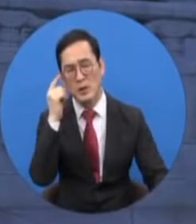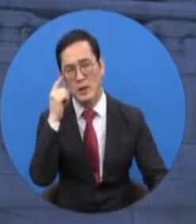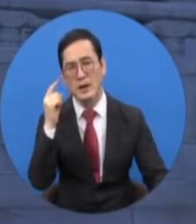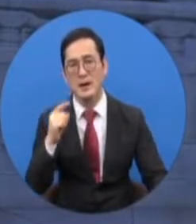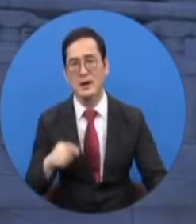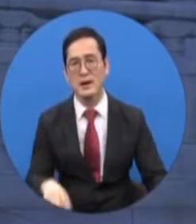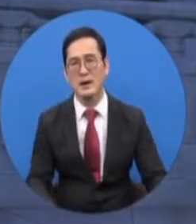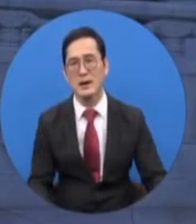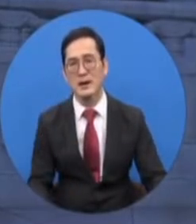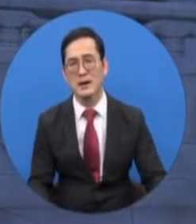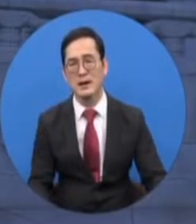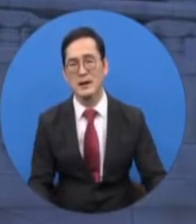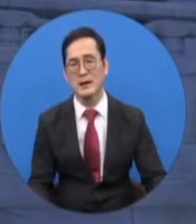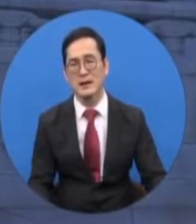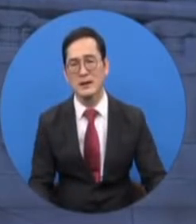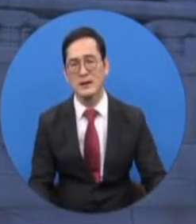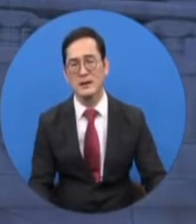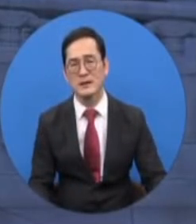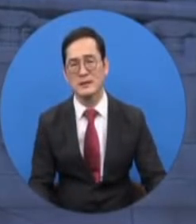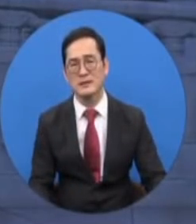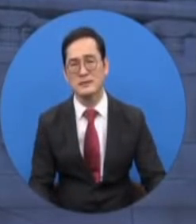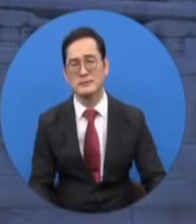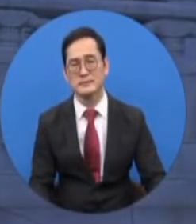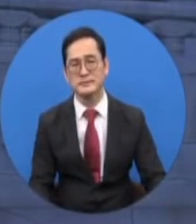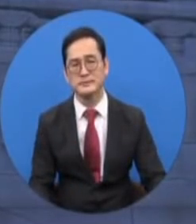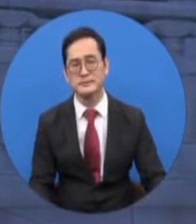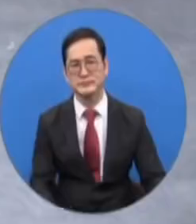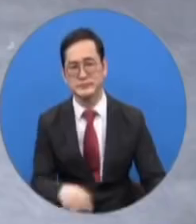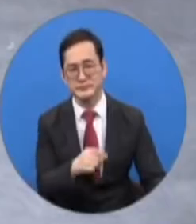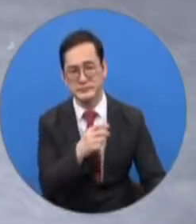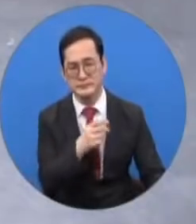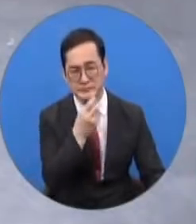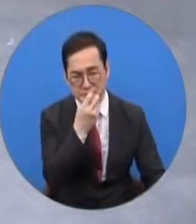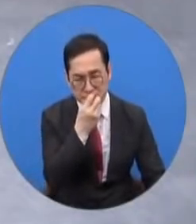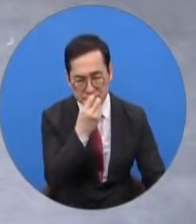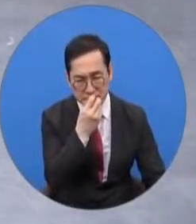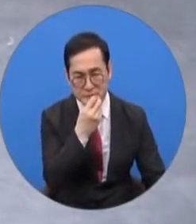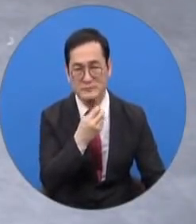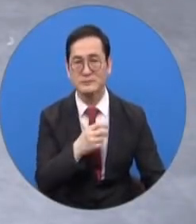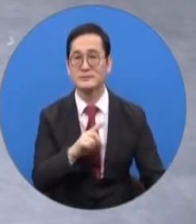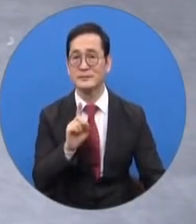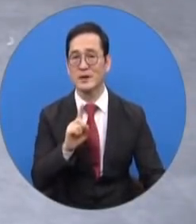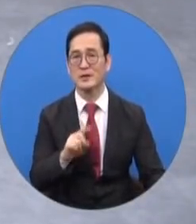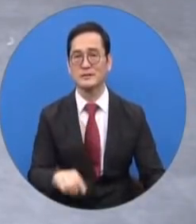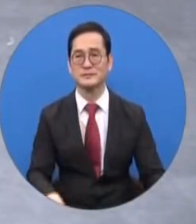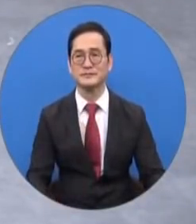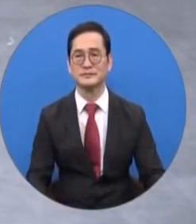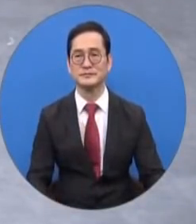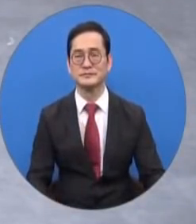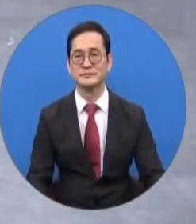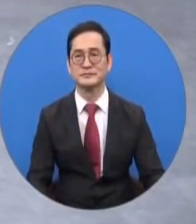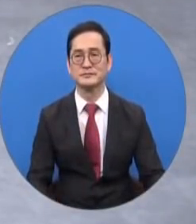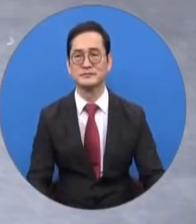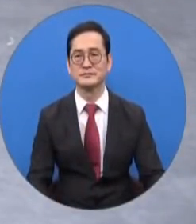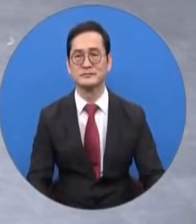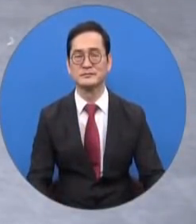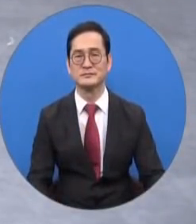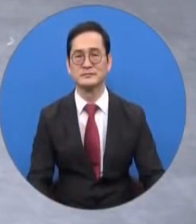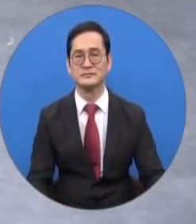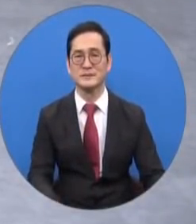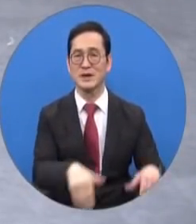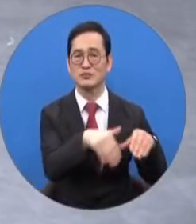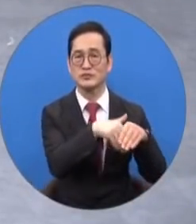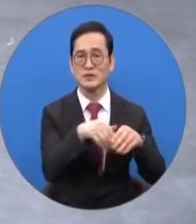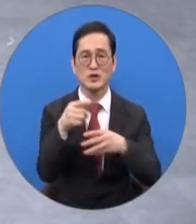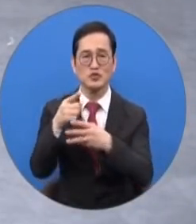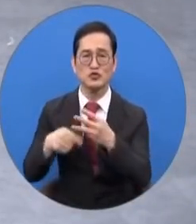대해서 취재하고 있습니다. 주제부터 공개합니다. 신구 권력이 으르렁,